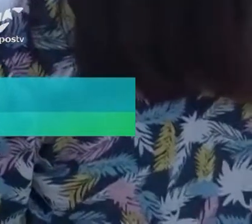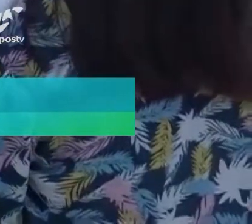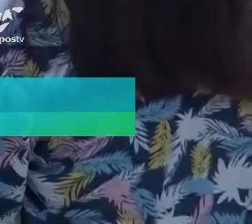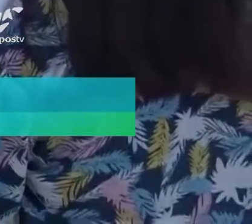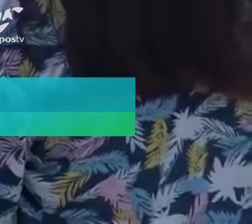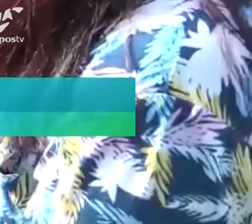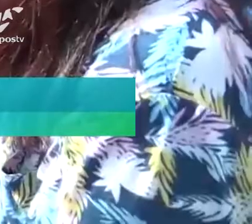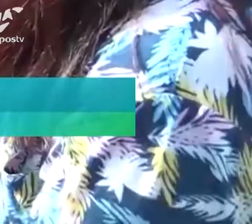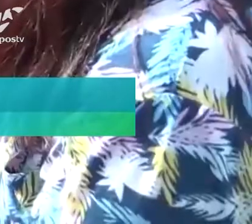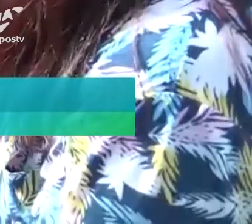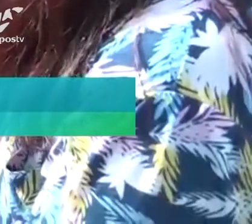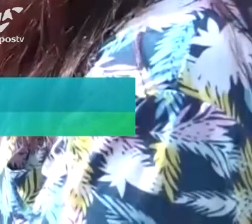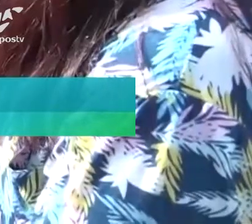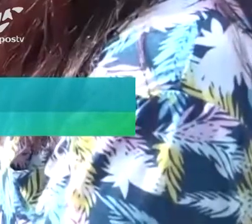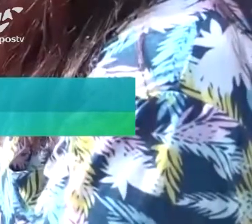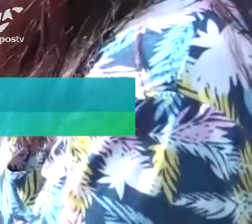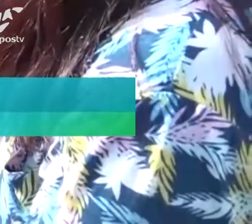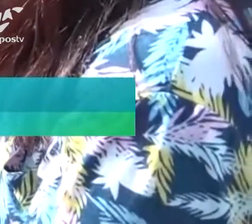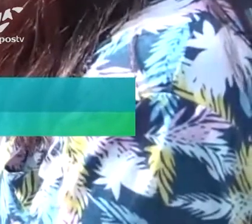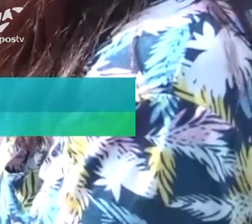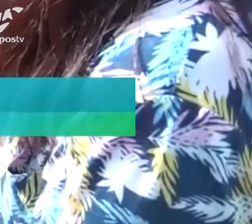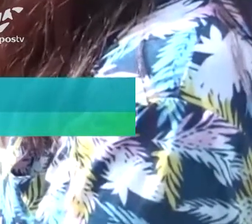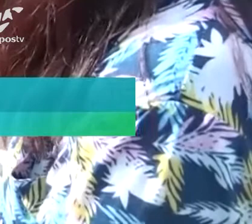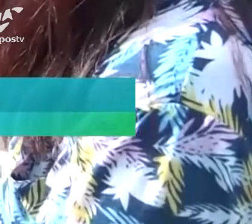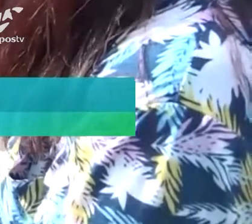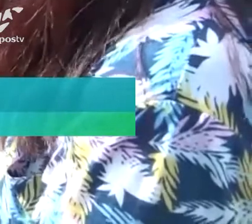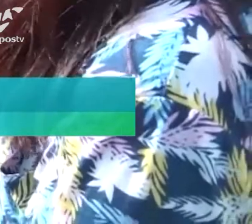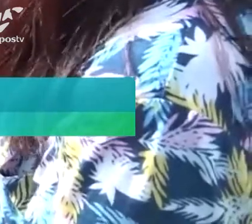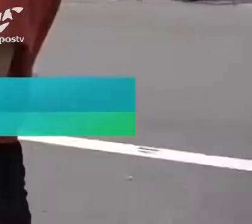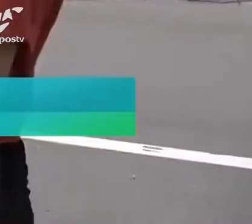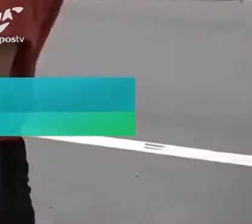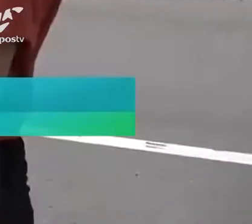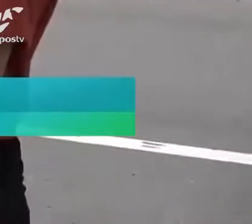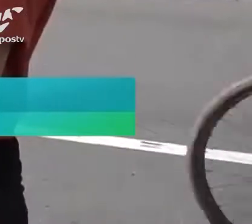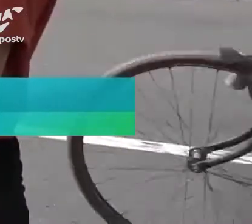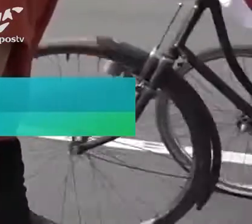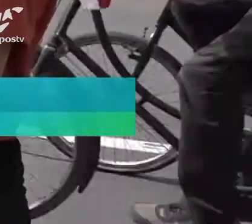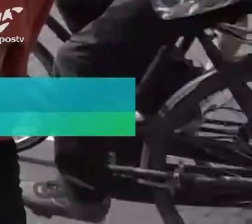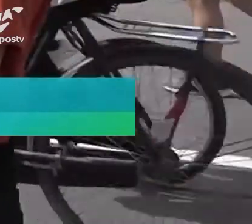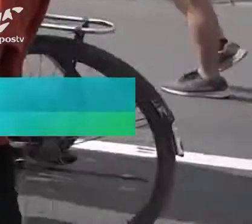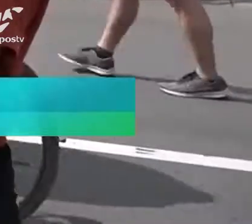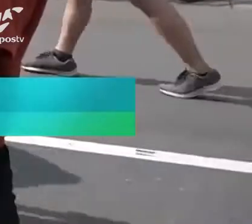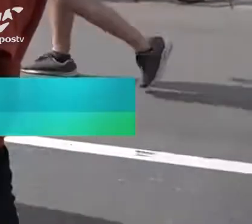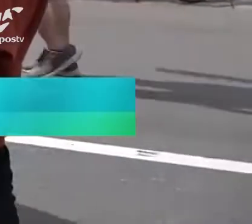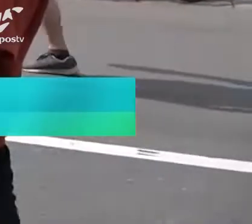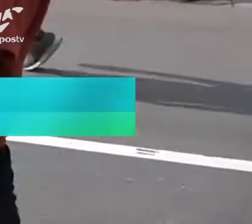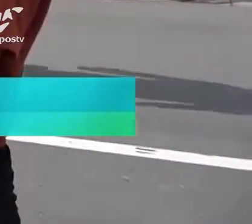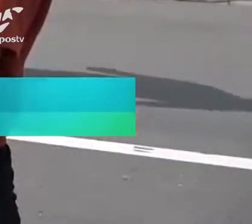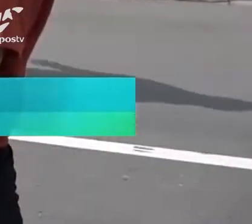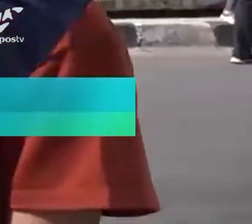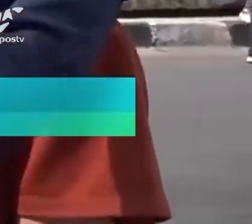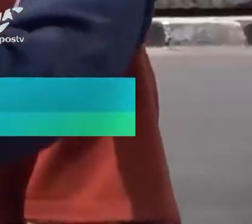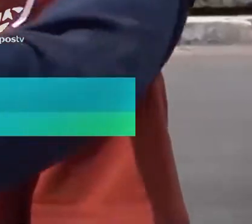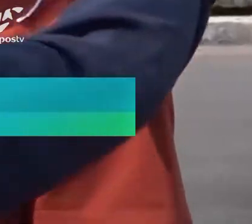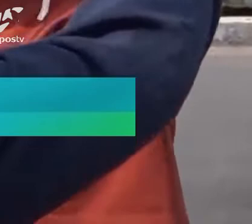Sementara itu, bertepatan dengan peringatan Hari Sumpah Pemuda 2020, Ketua Satuan Tugas Penanganan COVID-19, Letjen Doni Manardo, menyampaikan